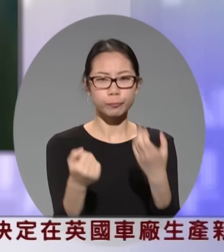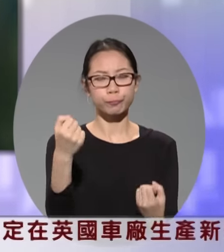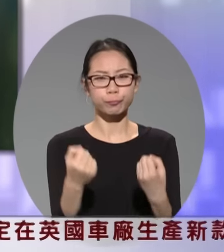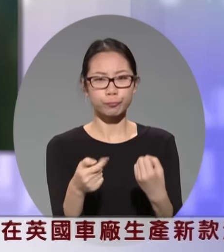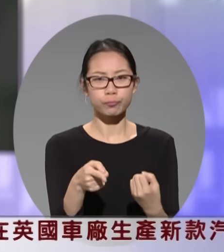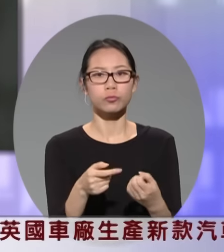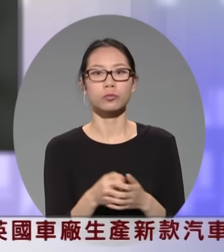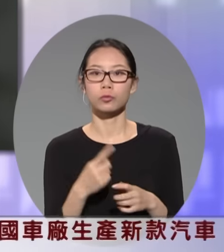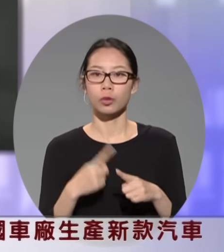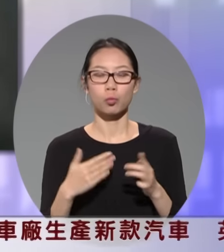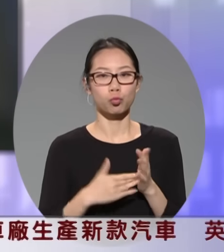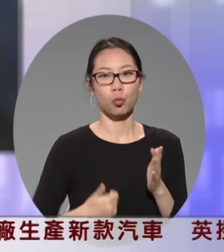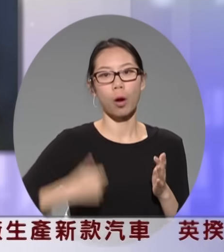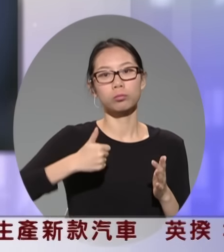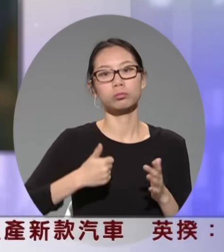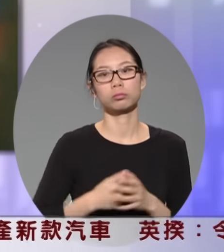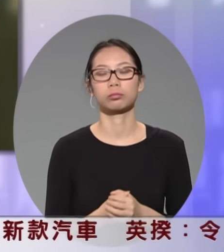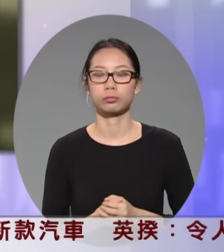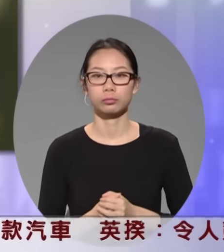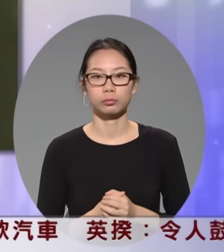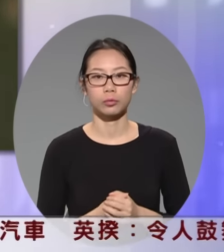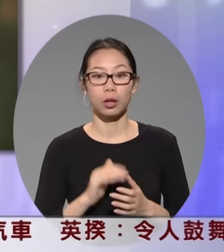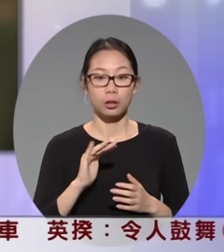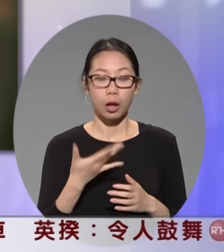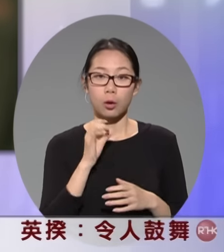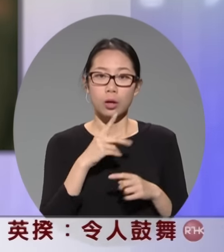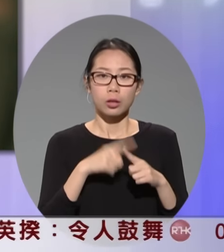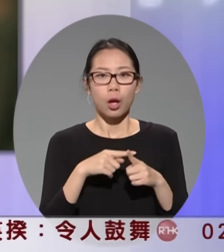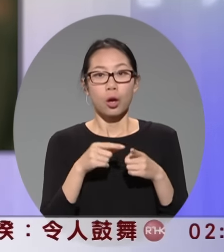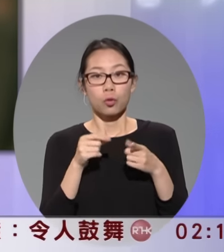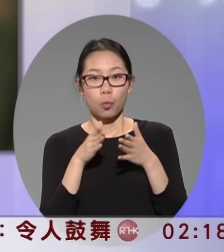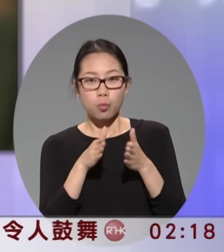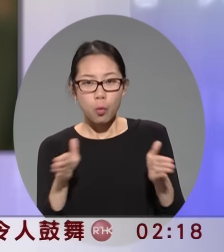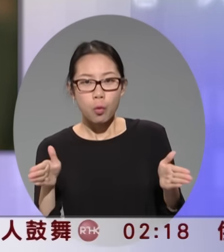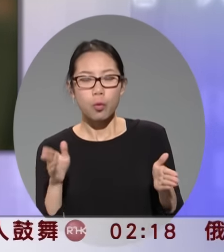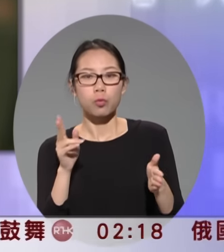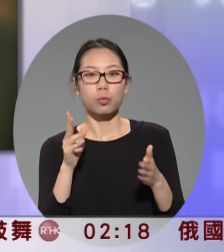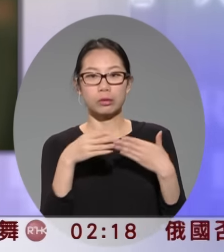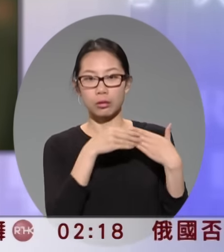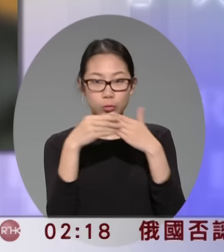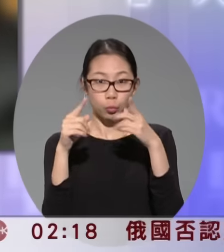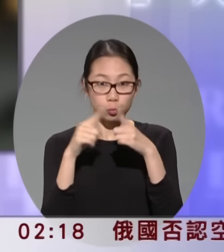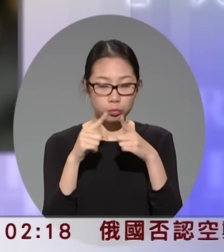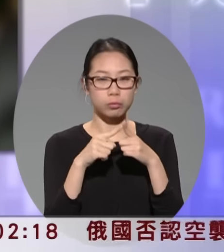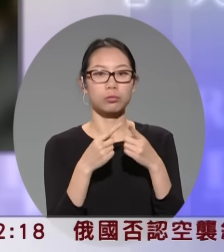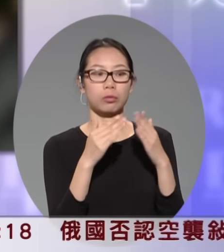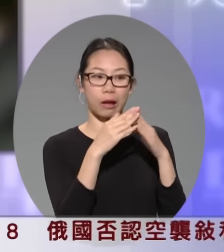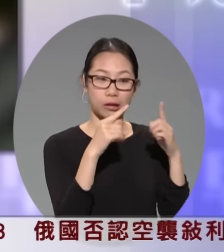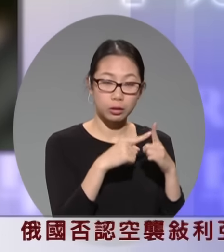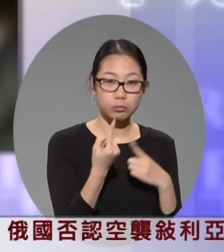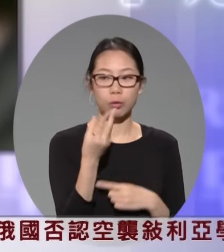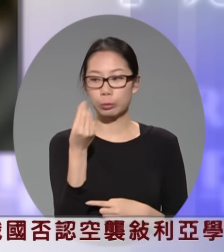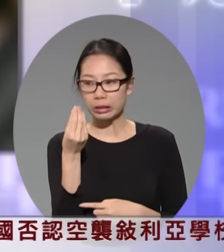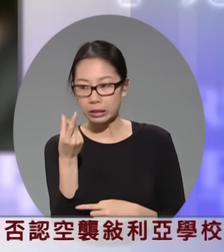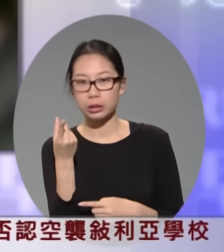高無上的位置的。 不過他指出，公開領導人和親屬財產以及外國護照的陽光法